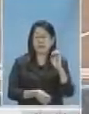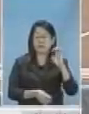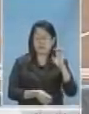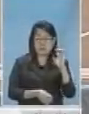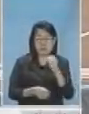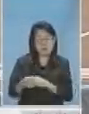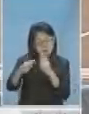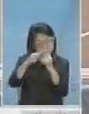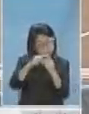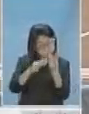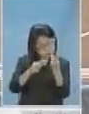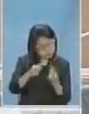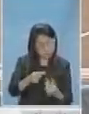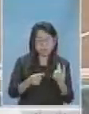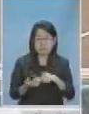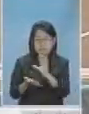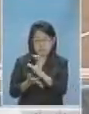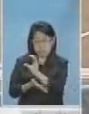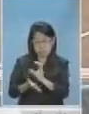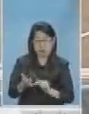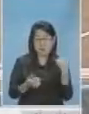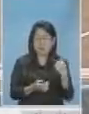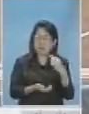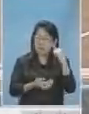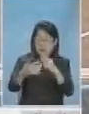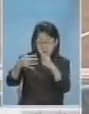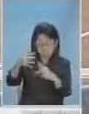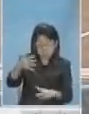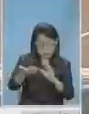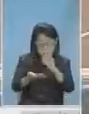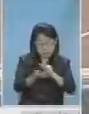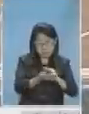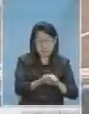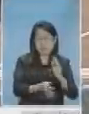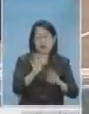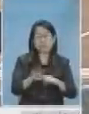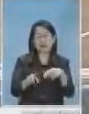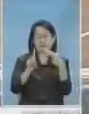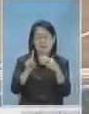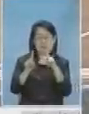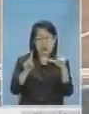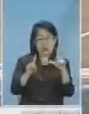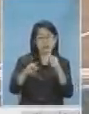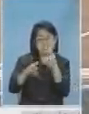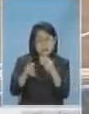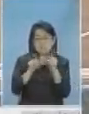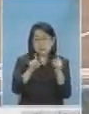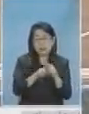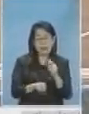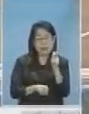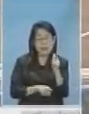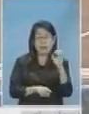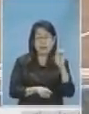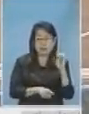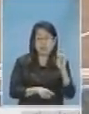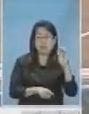วงนะครับมีหมดเลยนะครับผมคิดว่าประมาณหมื่นล้านได้นะครับ AEC เนี่ยนะครับในชื่อ AEC เนี่ยบวกกันทั้งหมดนี่เป็นหมื่นล้านนะ